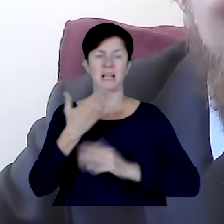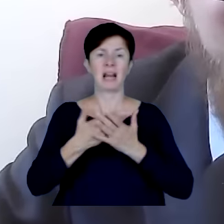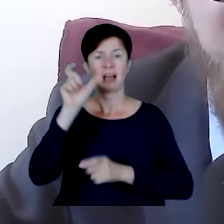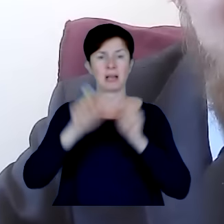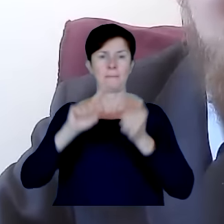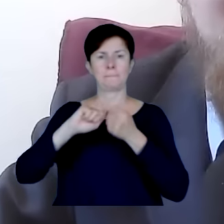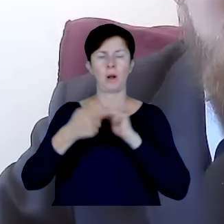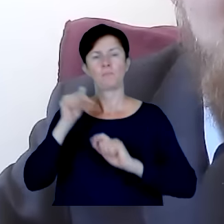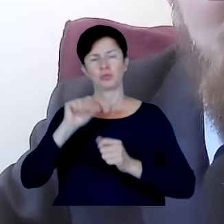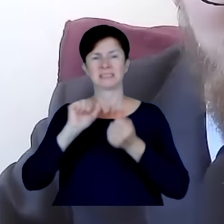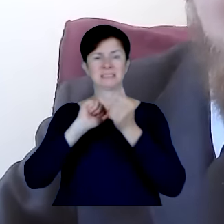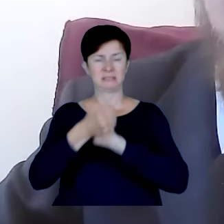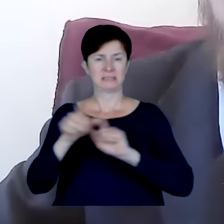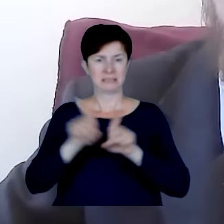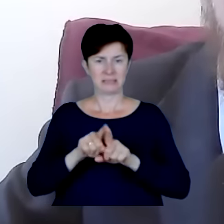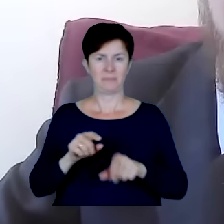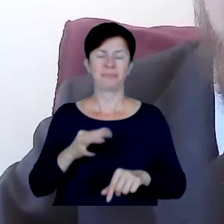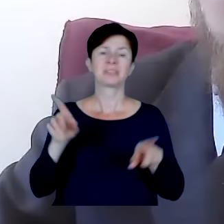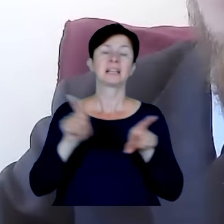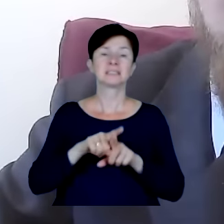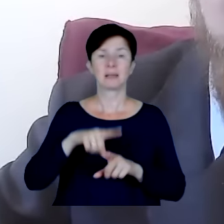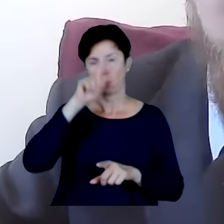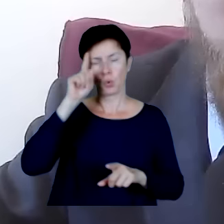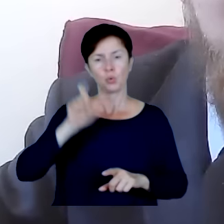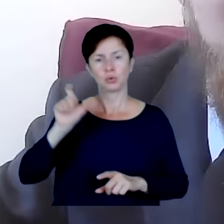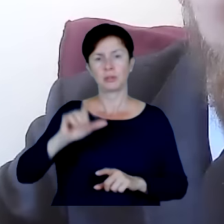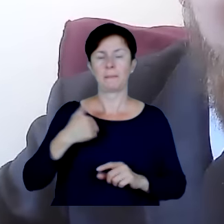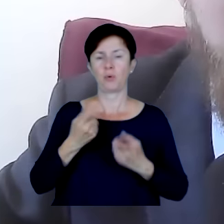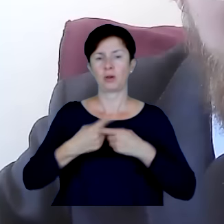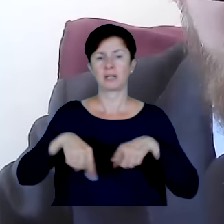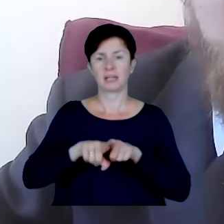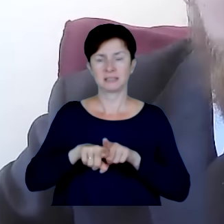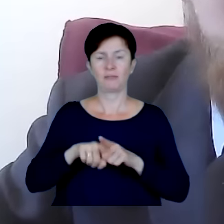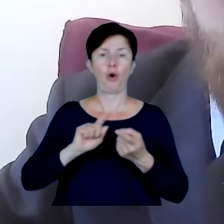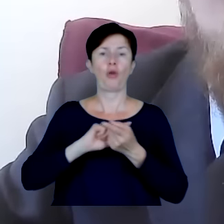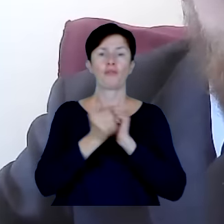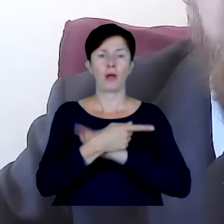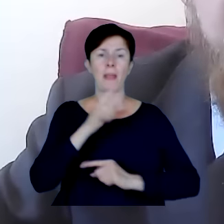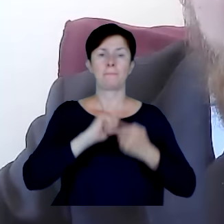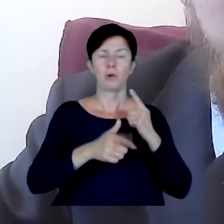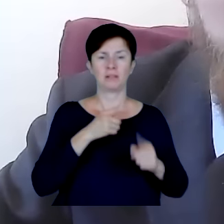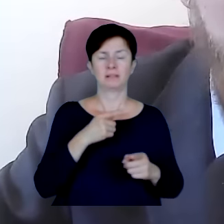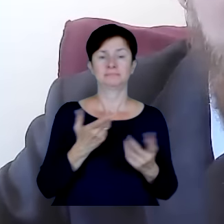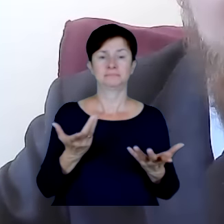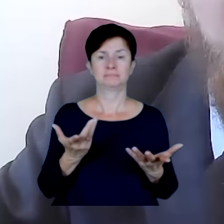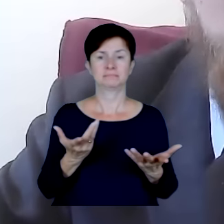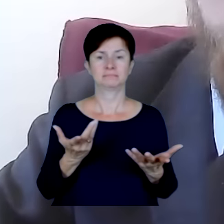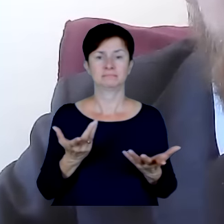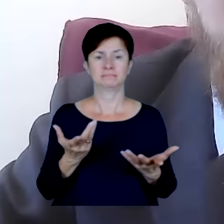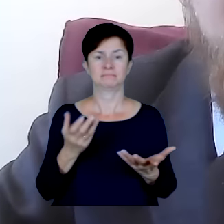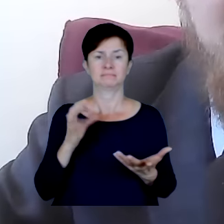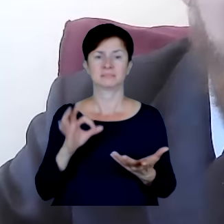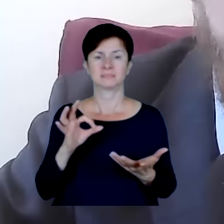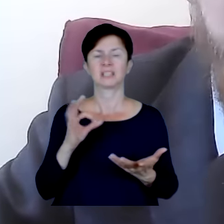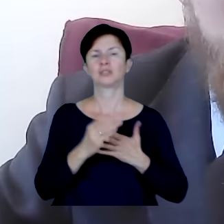dostosować, z tym, że jest jasne, że ci sami ludzie, którzy wcześniej realizowali dokładnie przeciwną politykę, no w ogromnej mierze stosują tylko retorykę